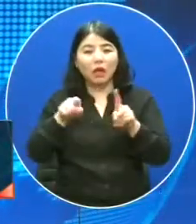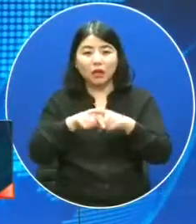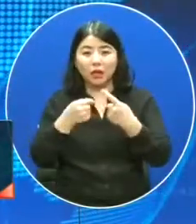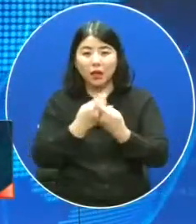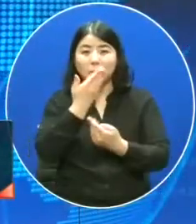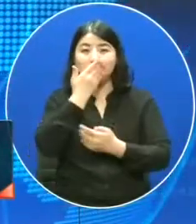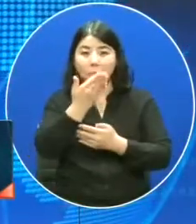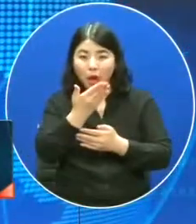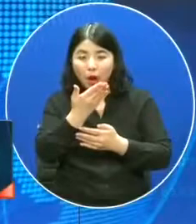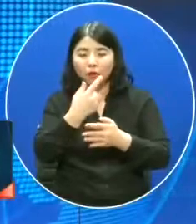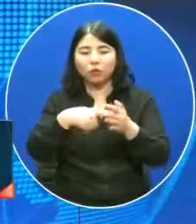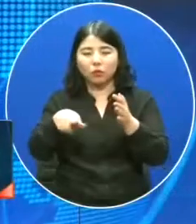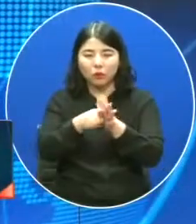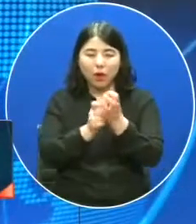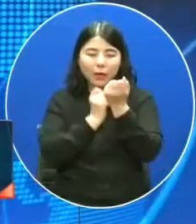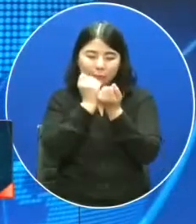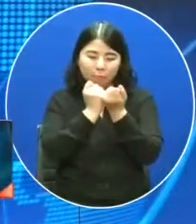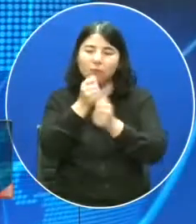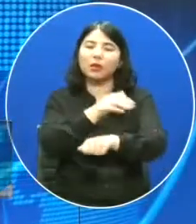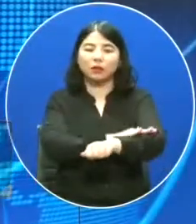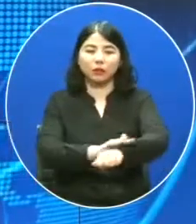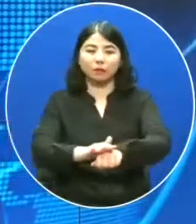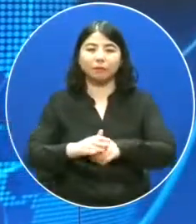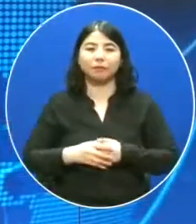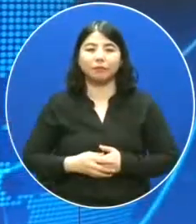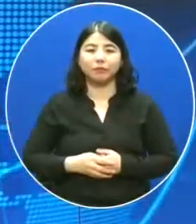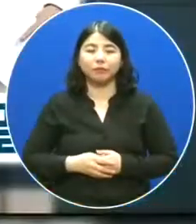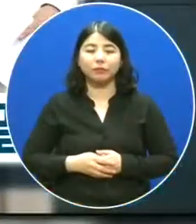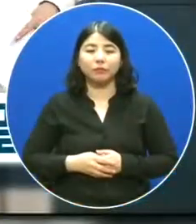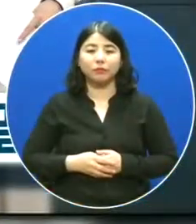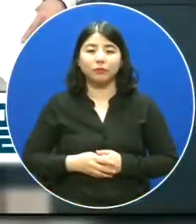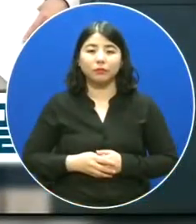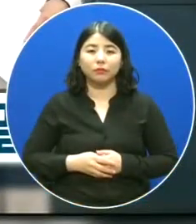최근의 관심사를 들어 잘 설명하고 있습니다.